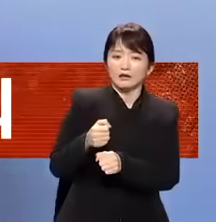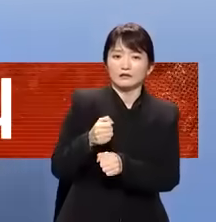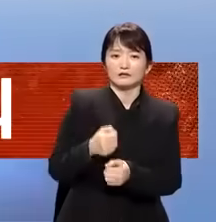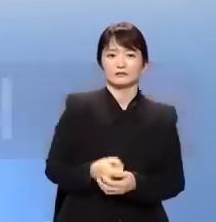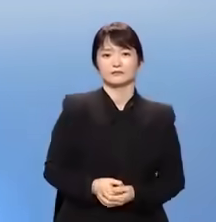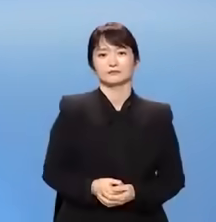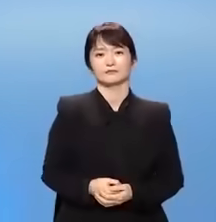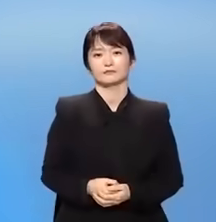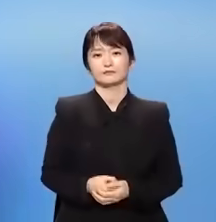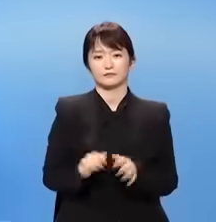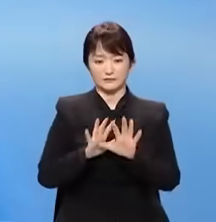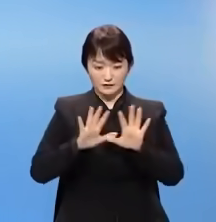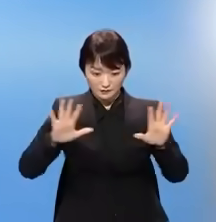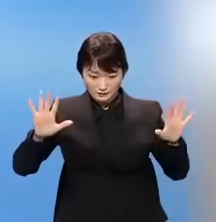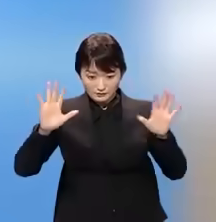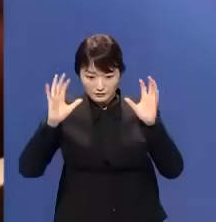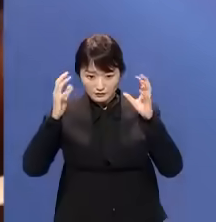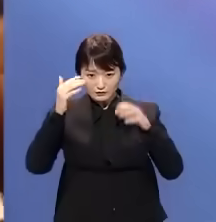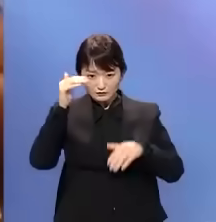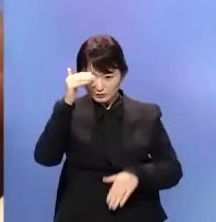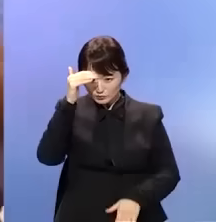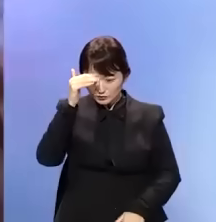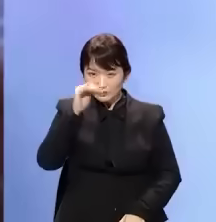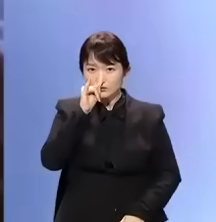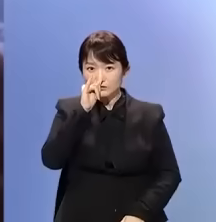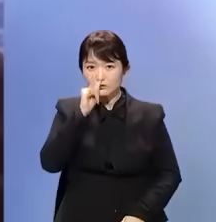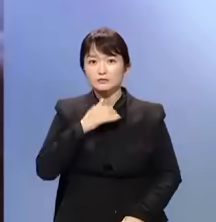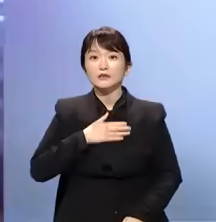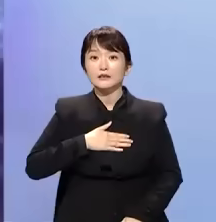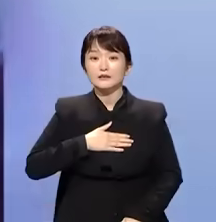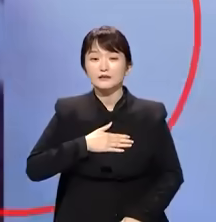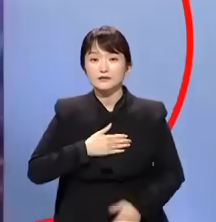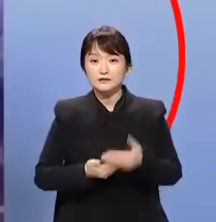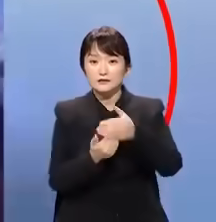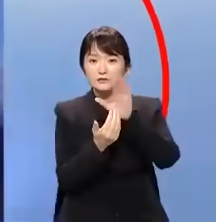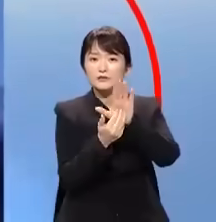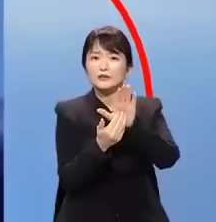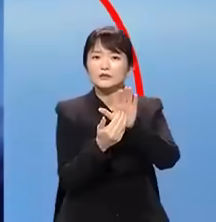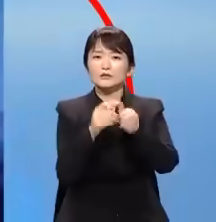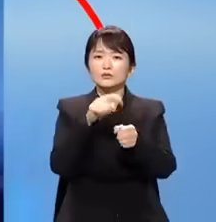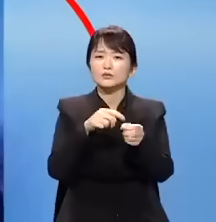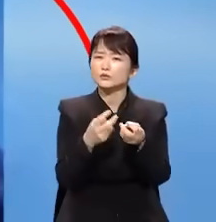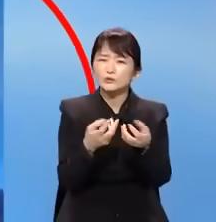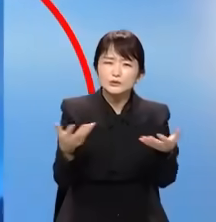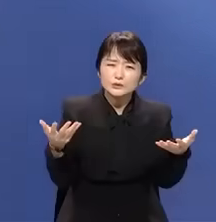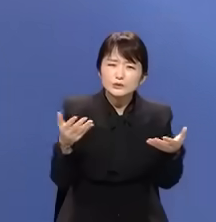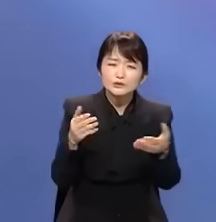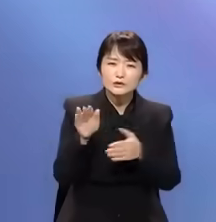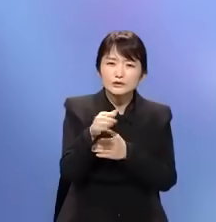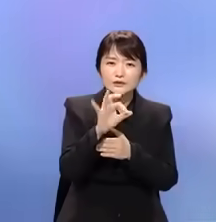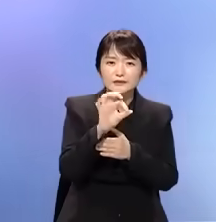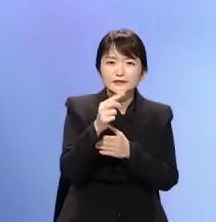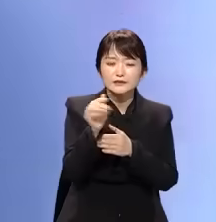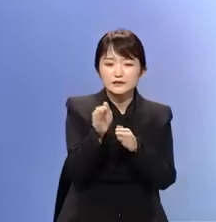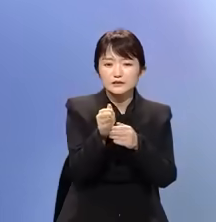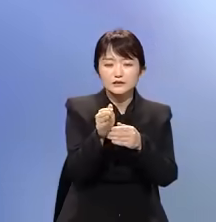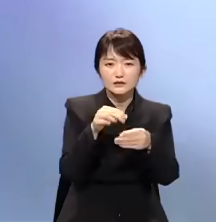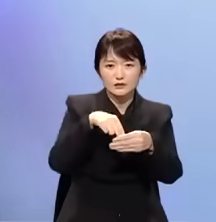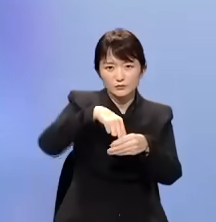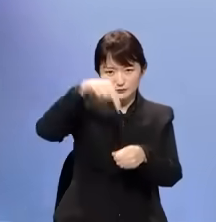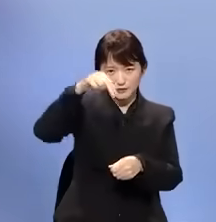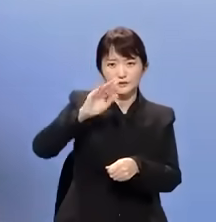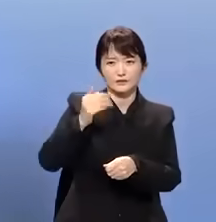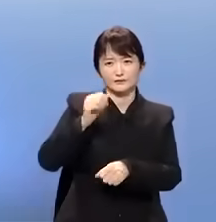없었겠죠 많은 아이들이 보고 있다는 걸 알았지만 사고를 막기 위해서는 어쩔 수 없이 이어 지느러미를 벗을 수밖에 없었다고